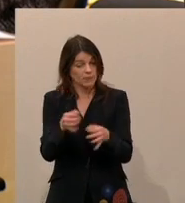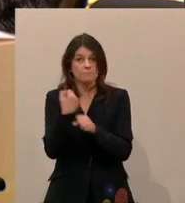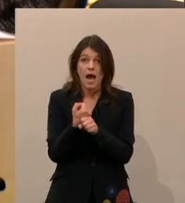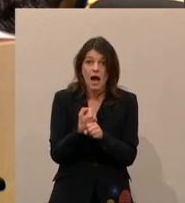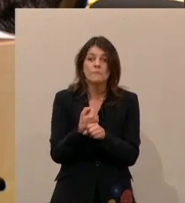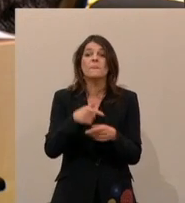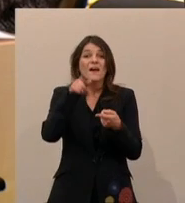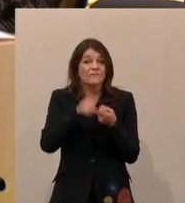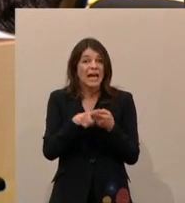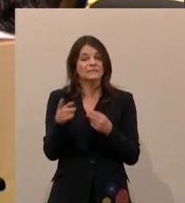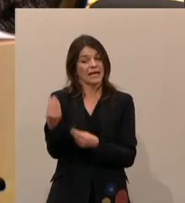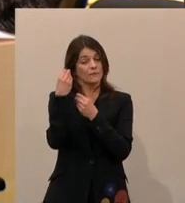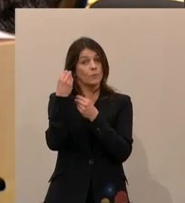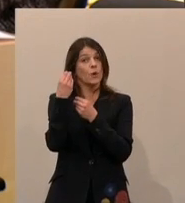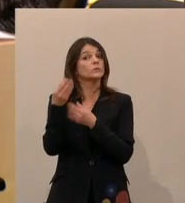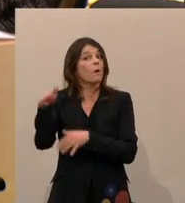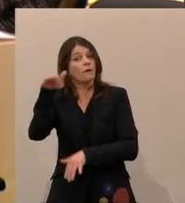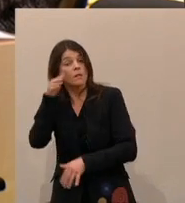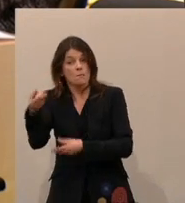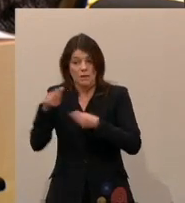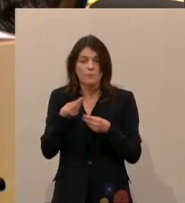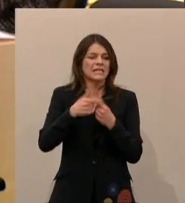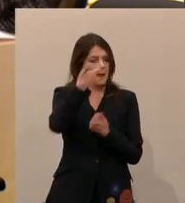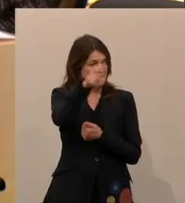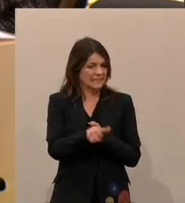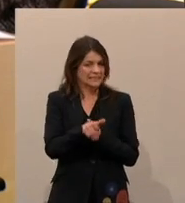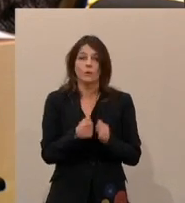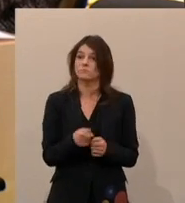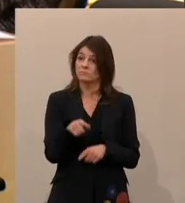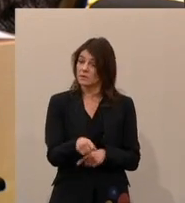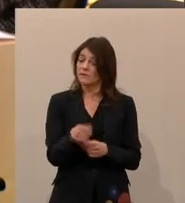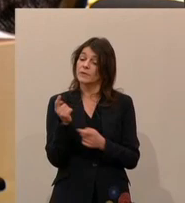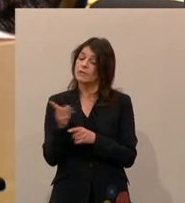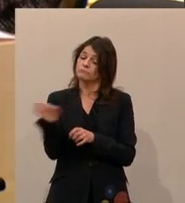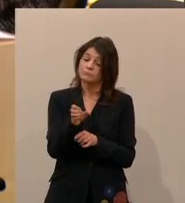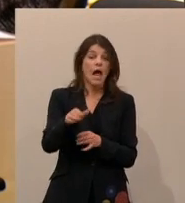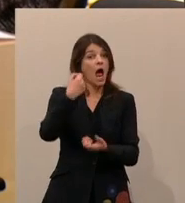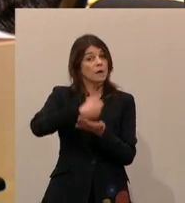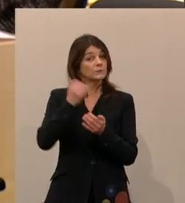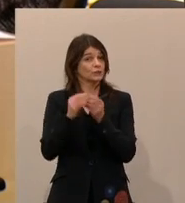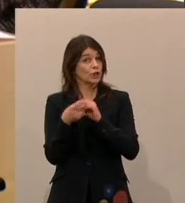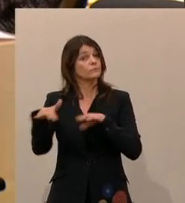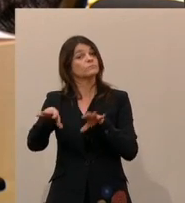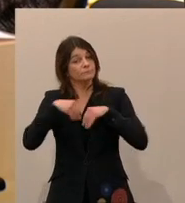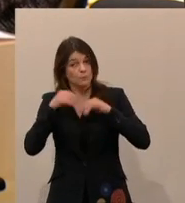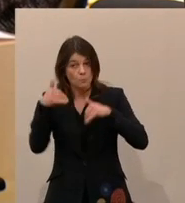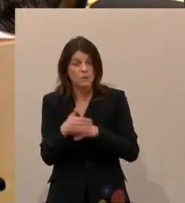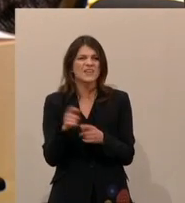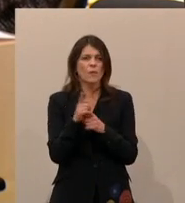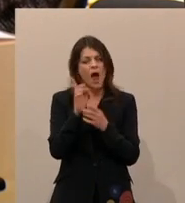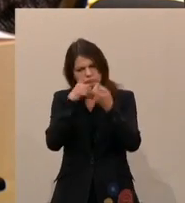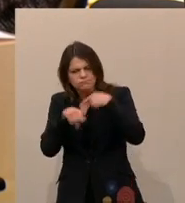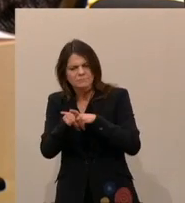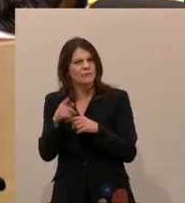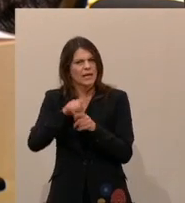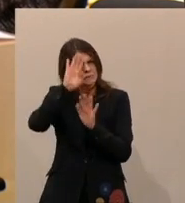durchführen, wenn sie Informationen darüber hat, dass eine Person mit der Wahrnehmung von Amtsgeschäften betraut ist oder Zugang zu